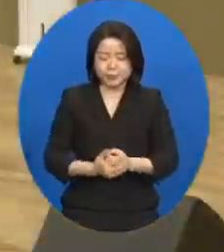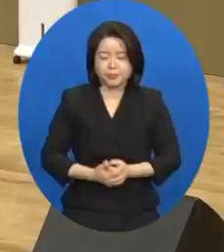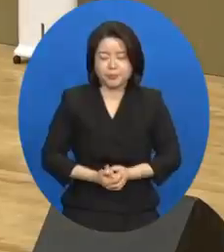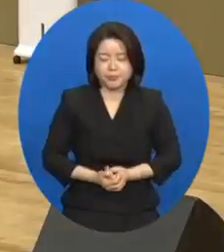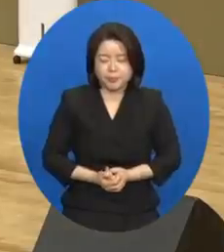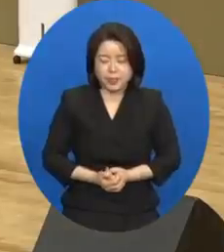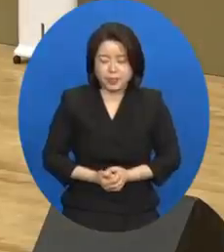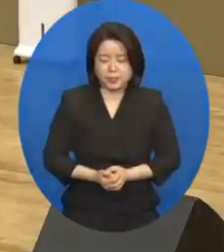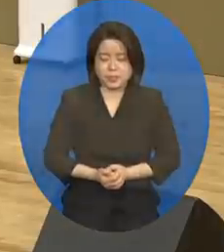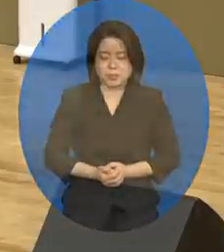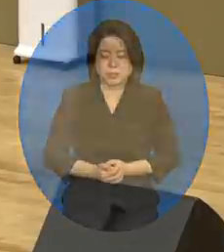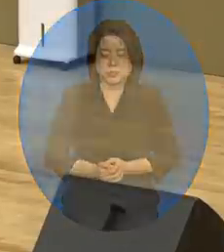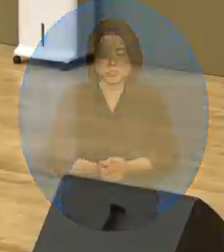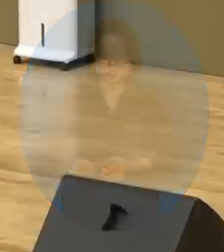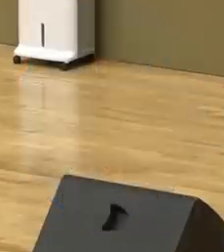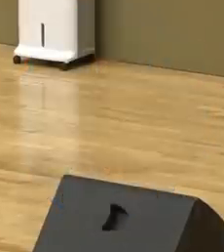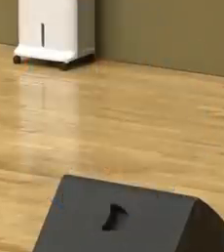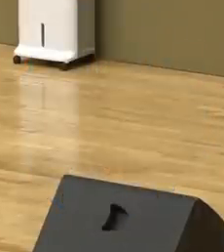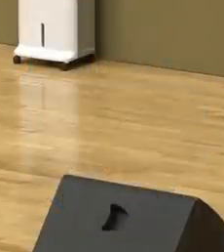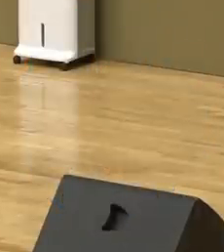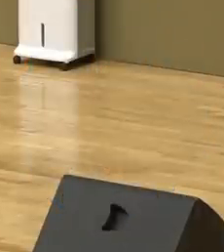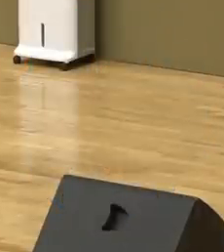은혜와 사랑이 충만하신 하나님,